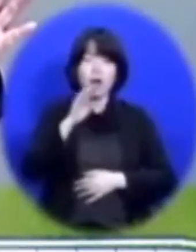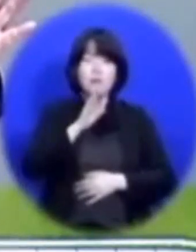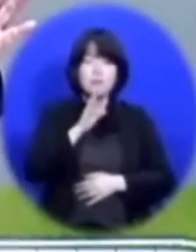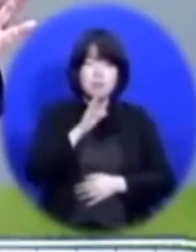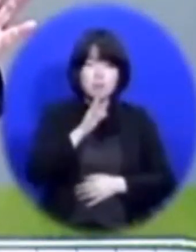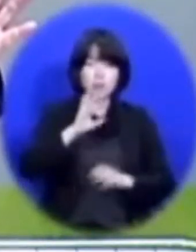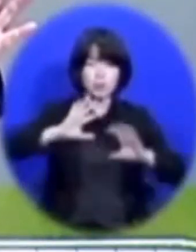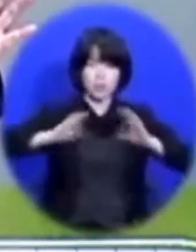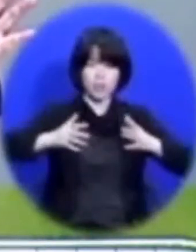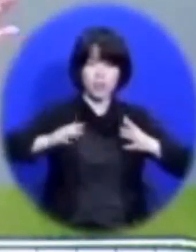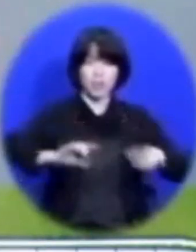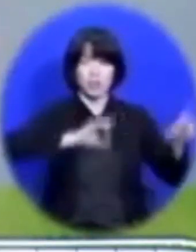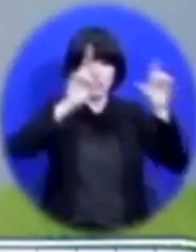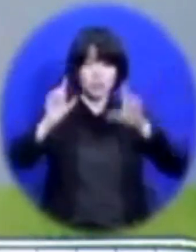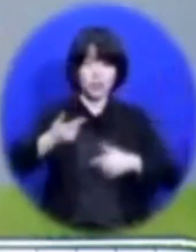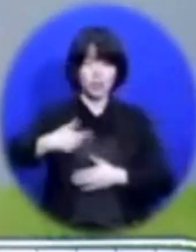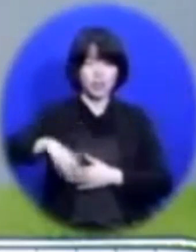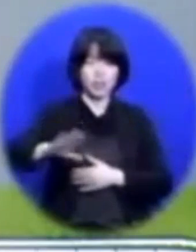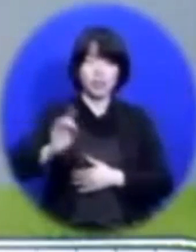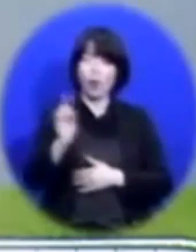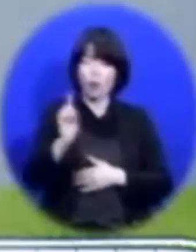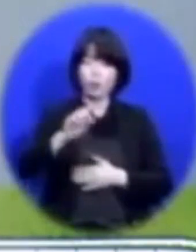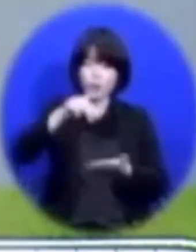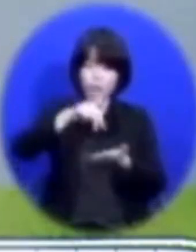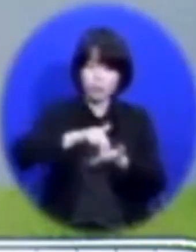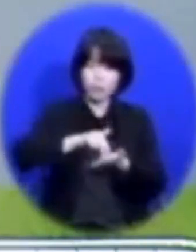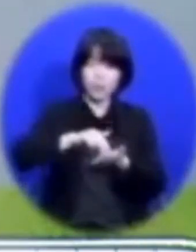상황에처하더라도더이상두려워하지않게될것입니다